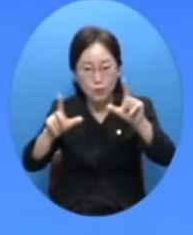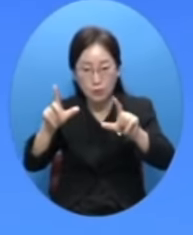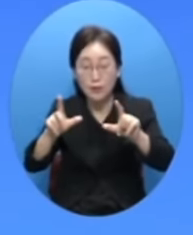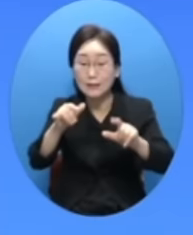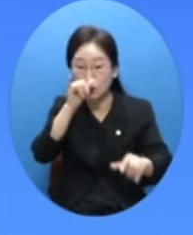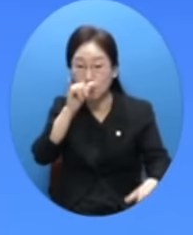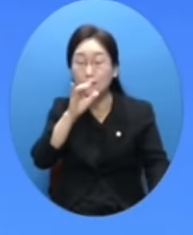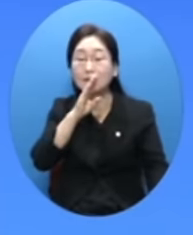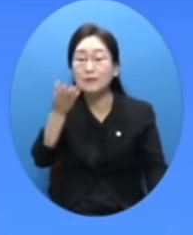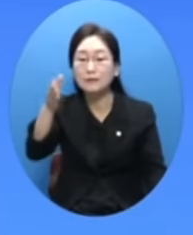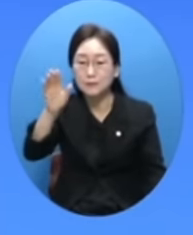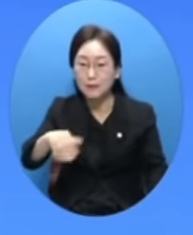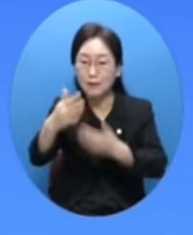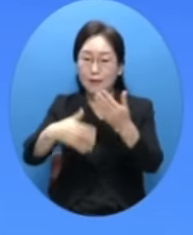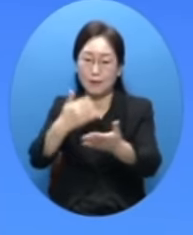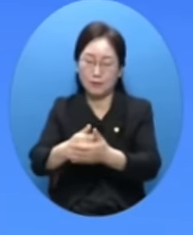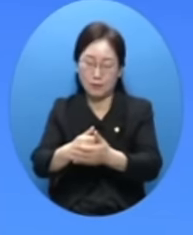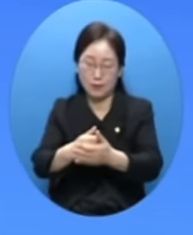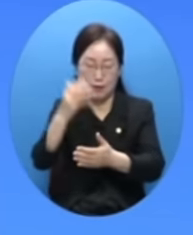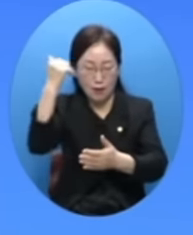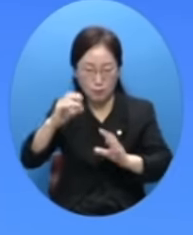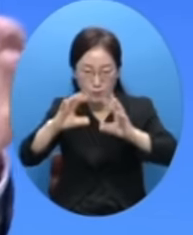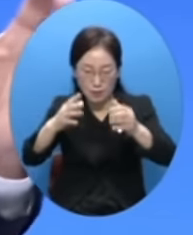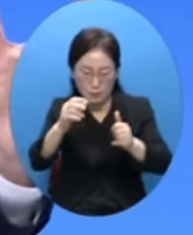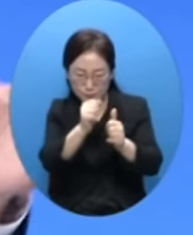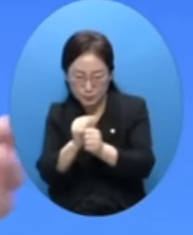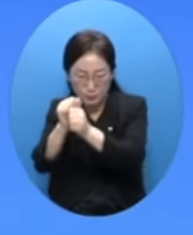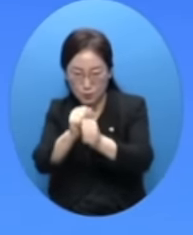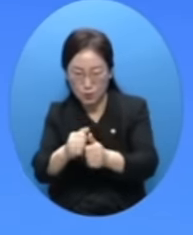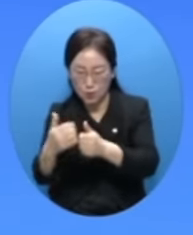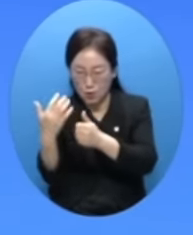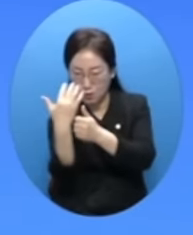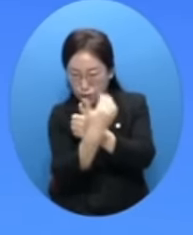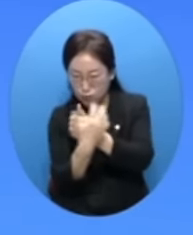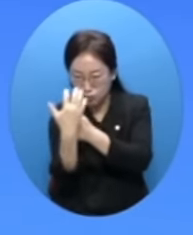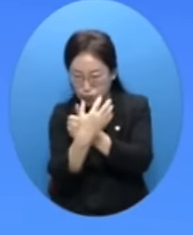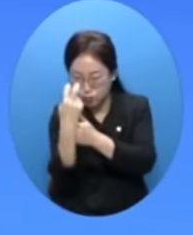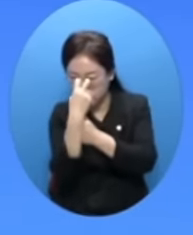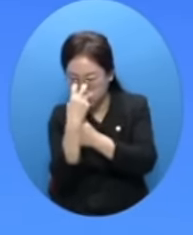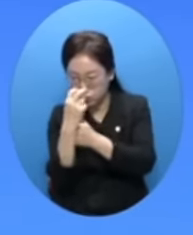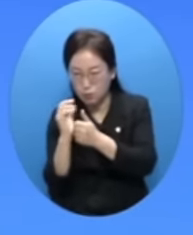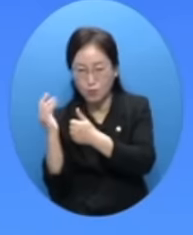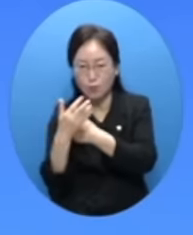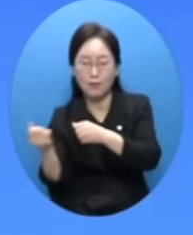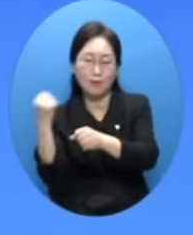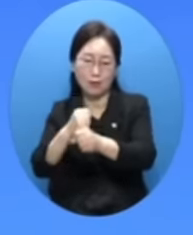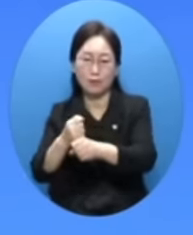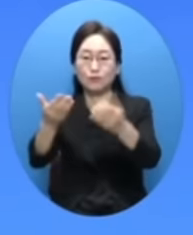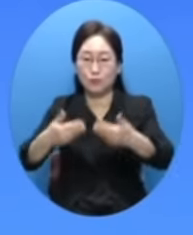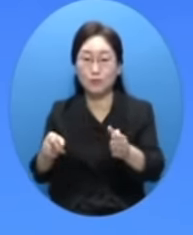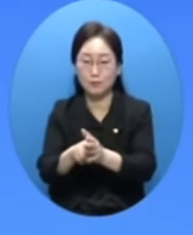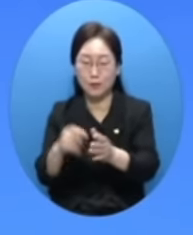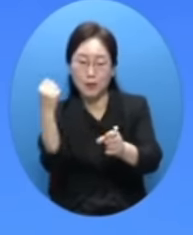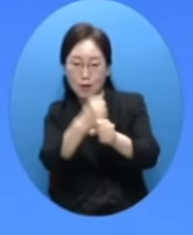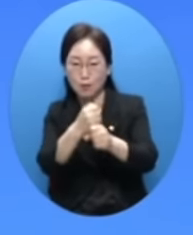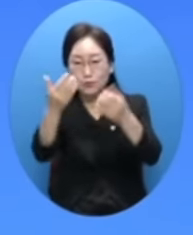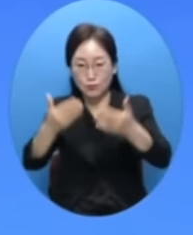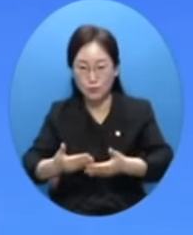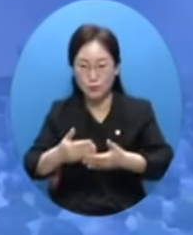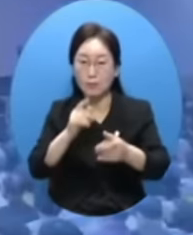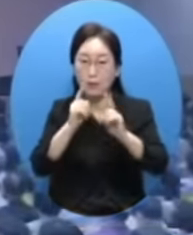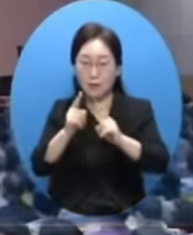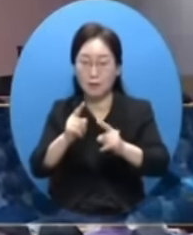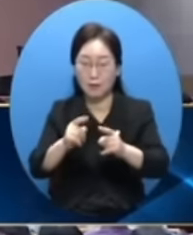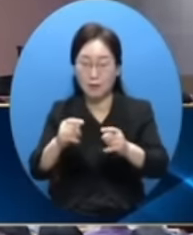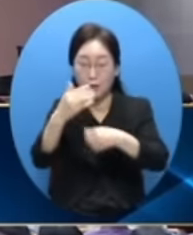있지만 하나님이 우리를 붙들어주시고 우리를 모든 어려움에서 회복시켜 주실 것입니다. 하나님 우리를 회복시켜 준다고 성경